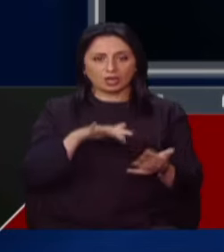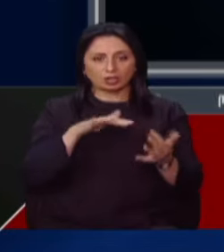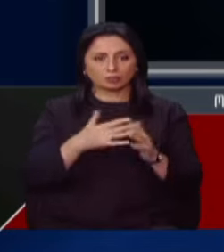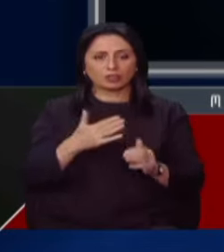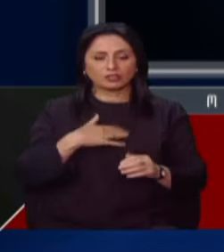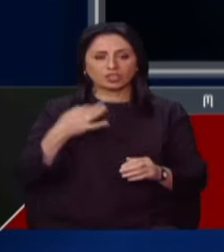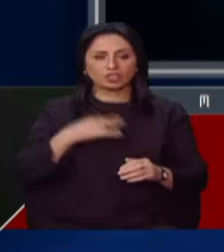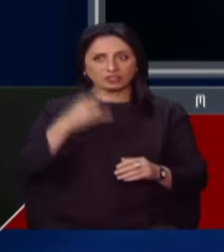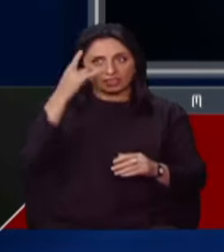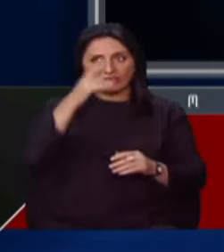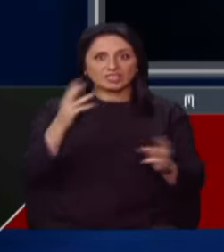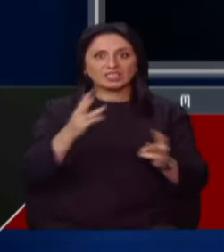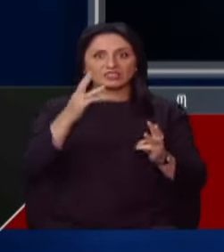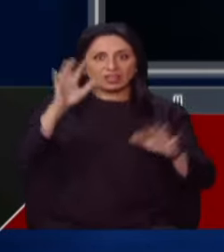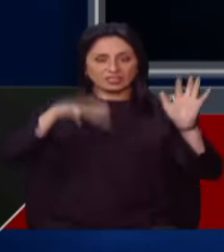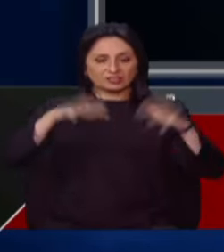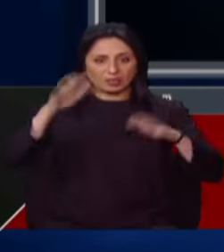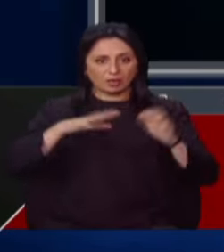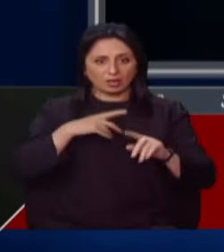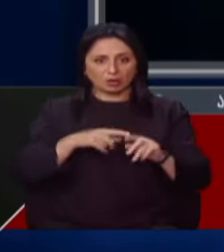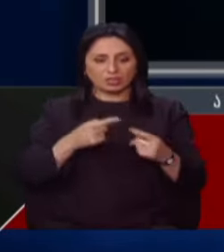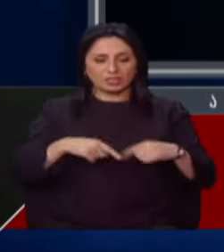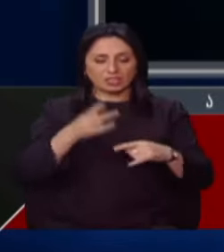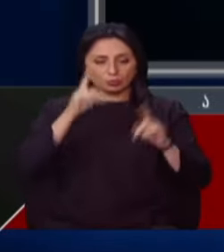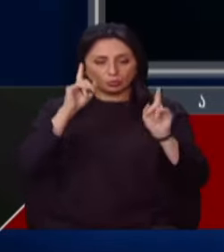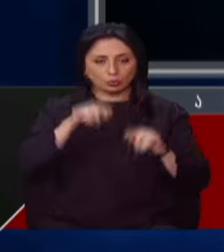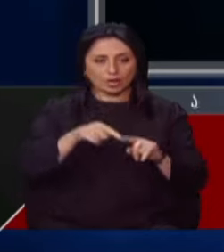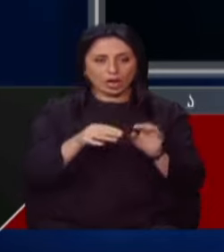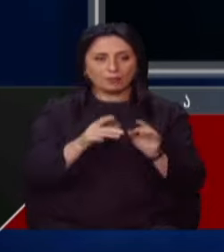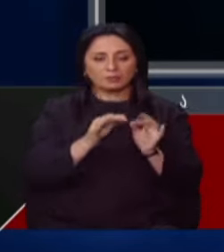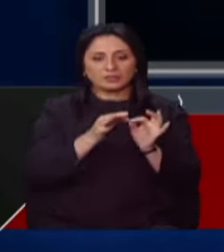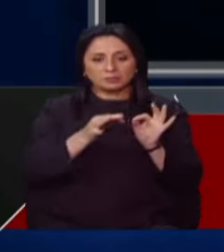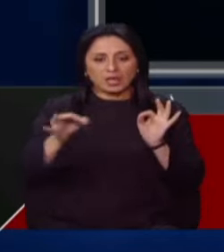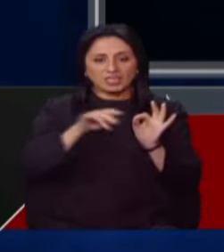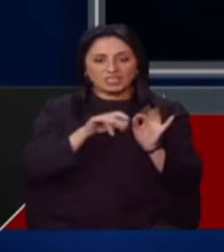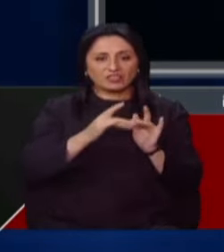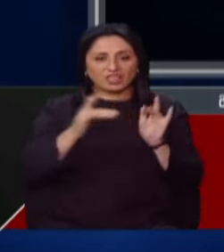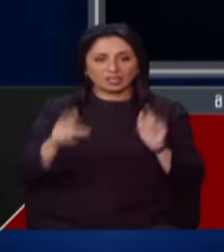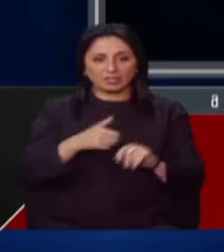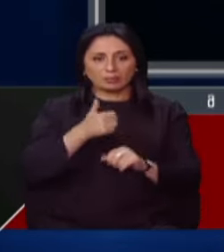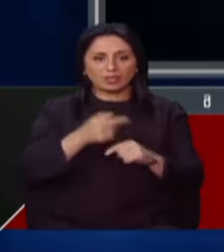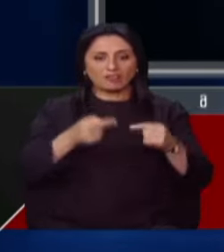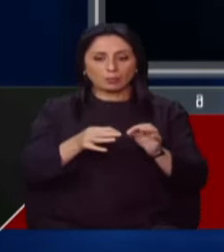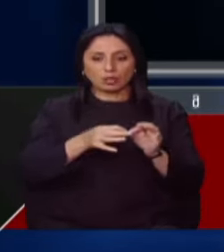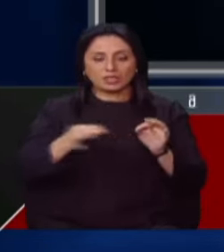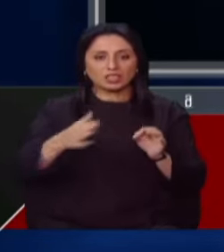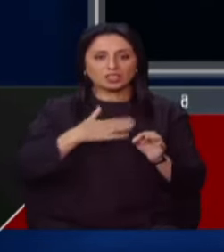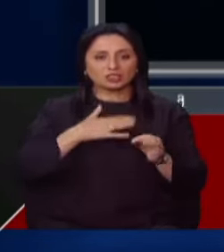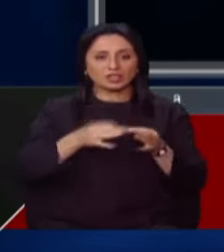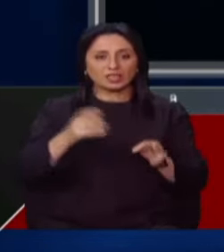სოფლების და ჩვენი შვილების თავზე ცეცხლის წვიმა მოდიოდეს. საზოგადოებამ უნდა იცოდეს, რომ ამ ბეწვის ხიდზე სიარულისას ბრძოლის მთავარი ხაზი გადიოდა